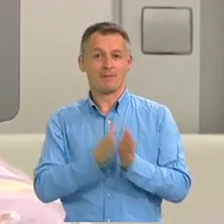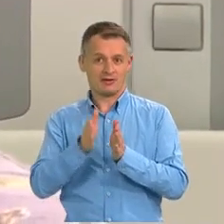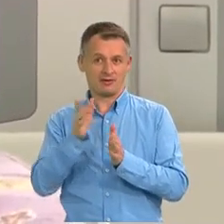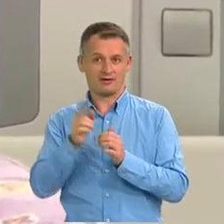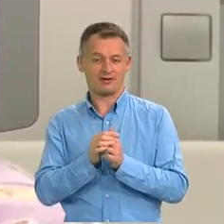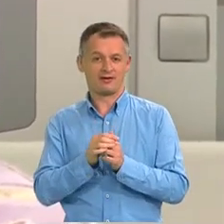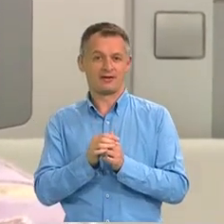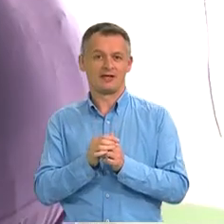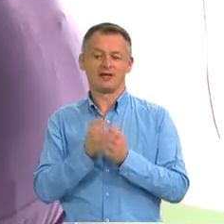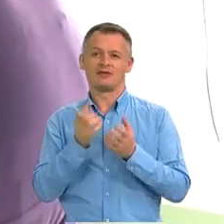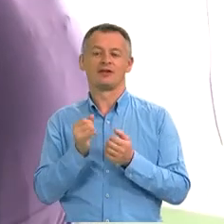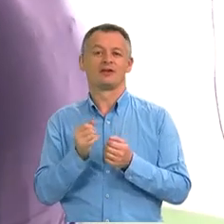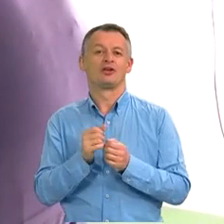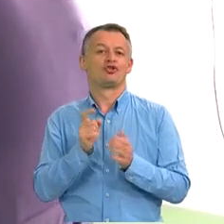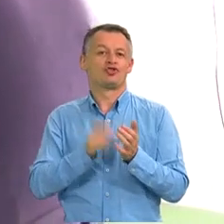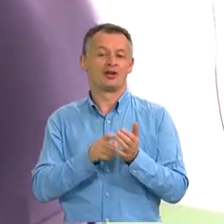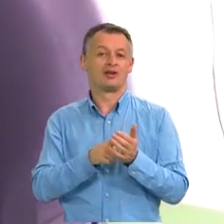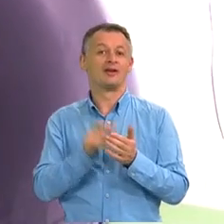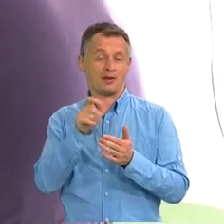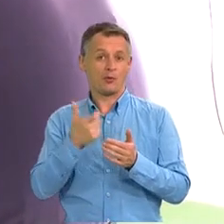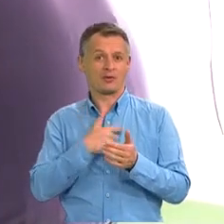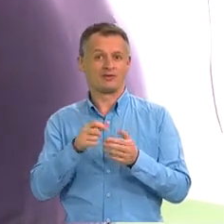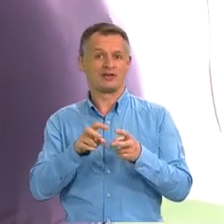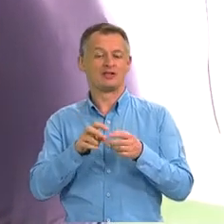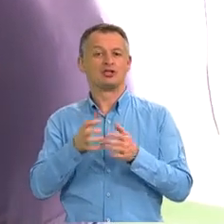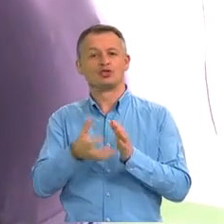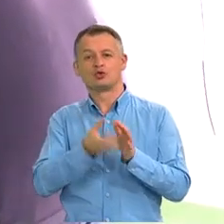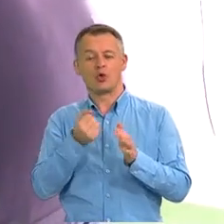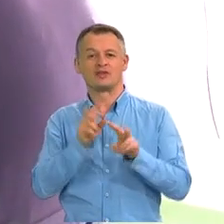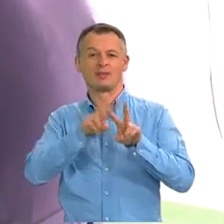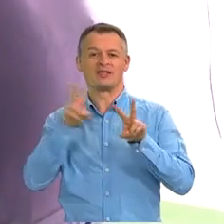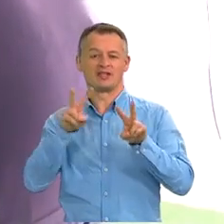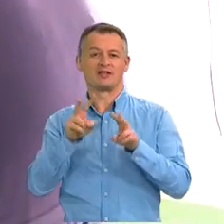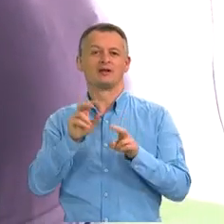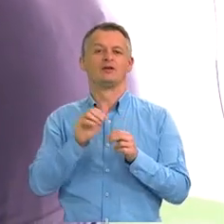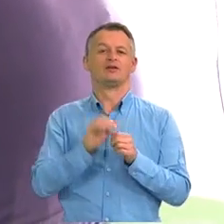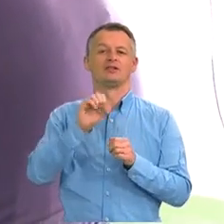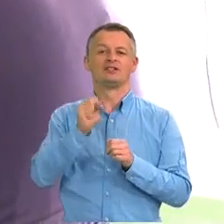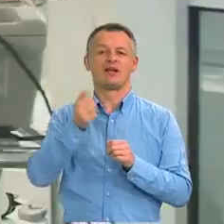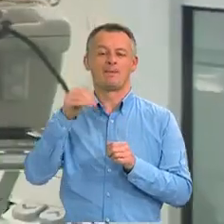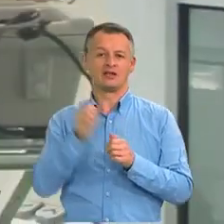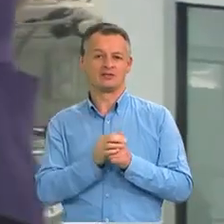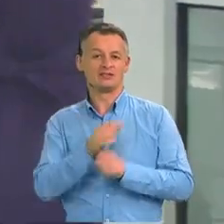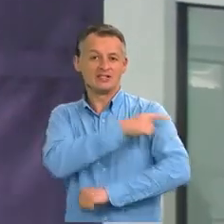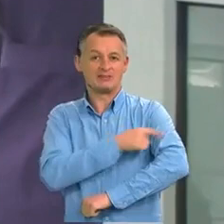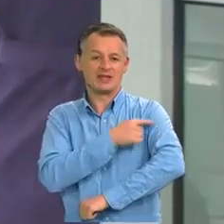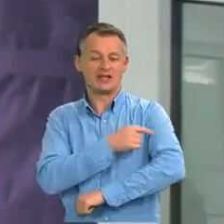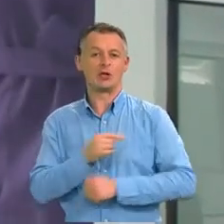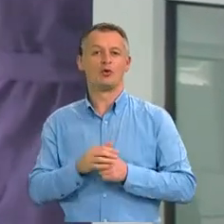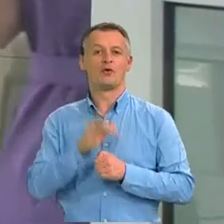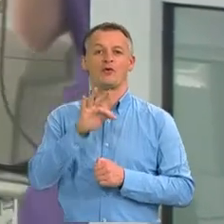naștere. O cerere tip poate fi descărcată de pe site-ul asociației SAMAS. În București, maternitatea Filantropia permite